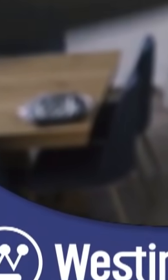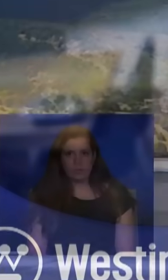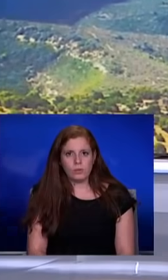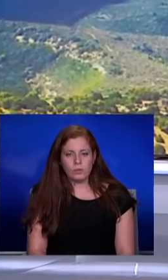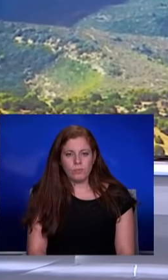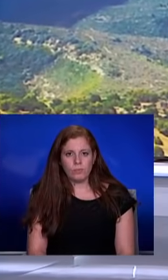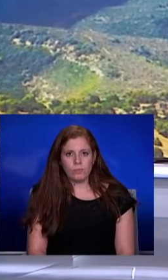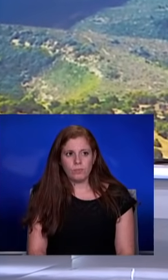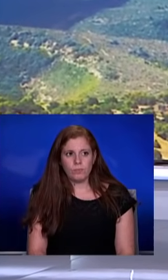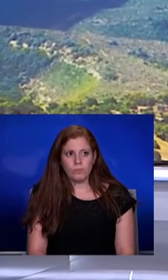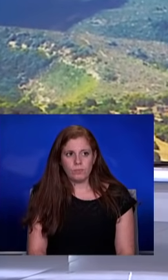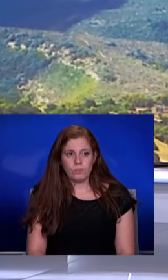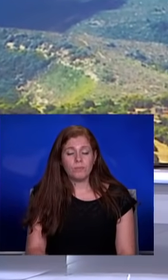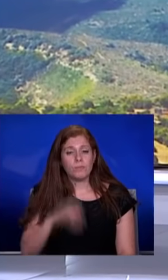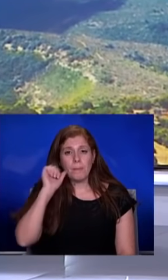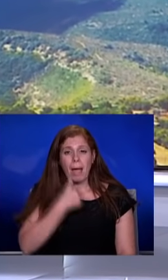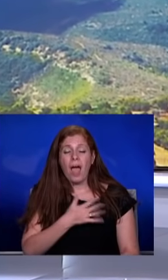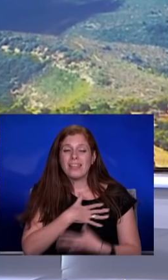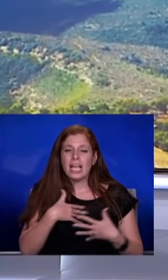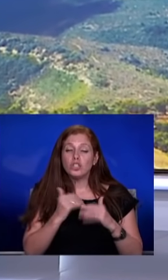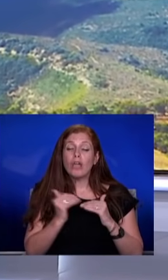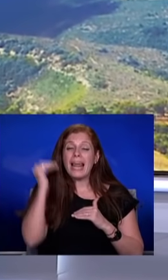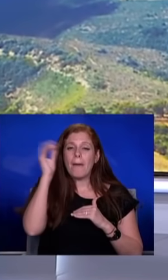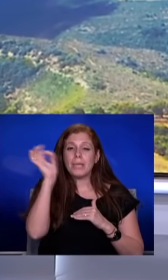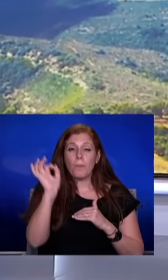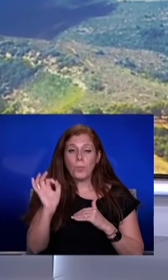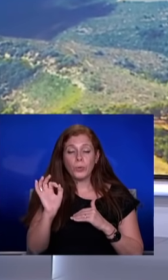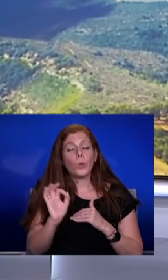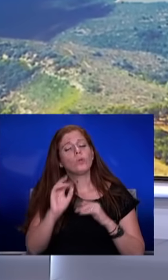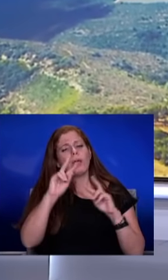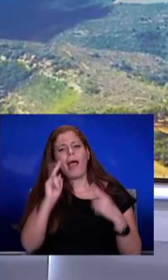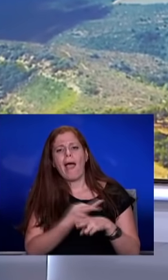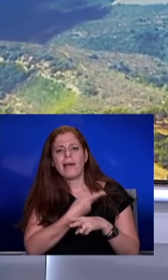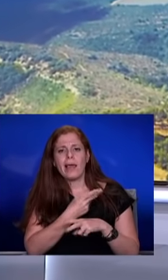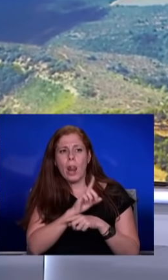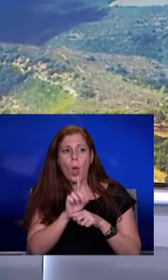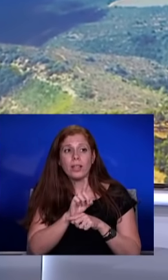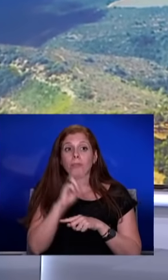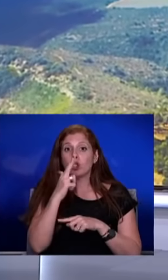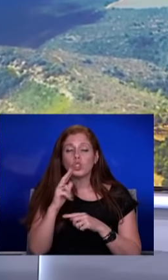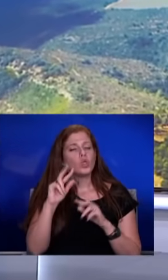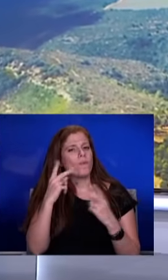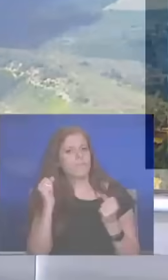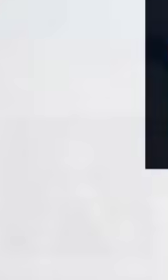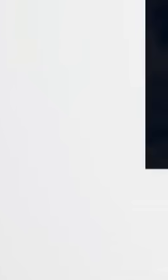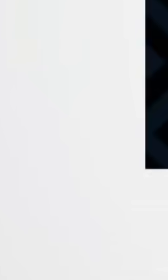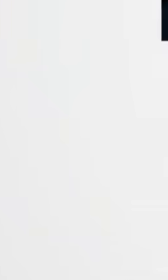שלכם. מחר נרגיש עלייה בטמפרטורות, הן ישובו להיות רגילות לעונה, משלישי שוב התקררות.